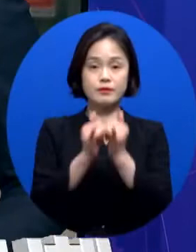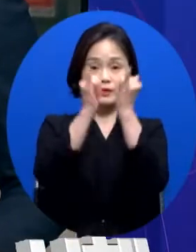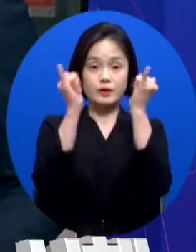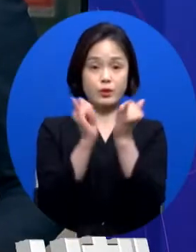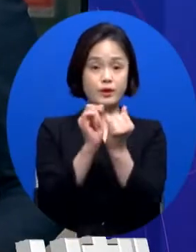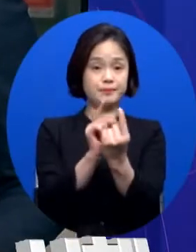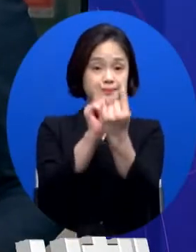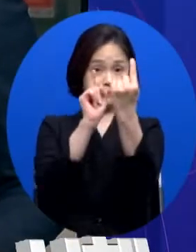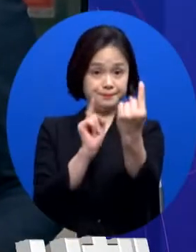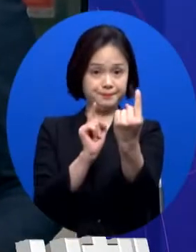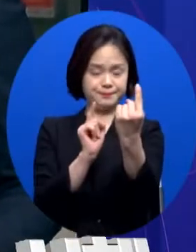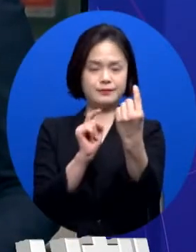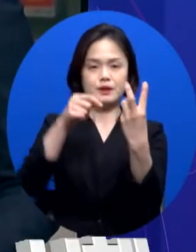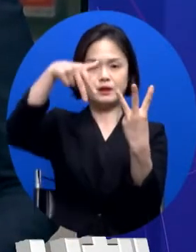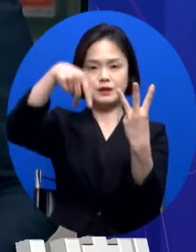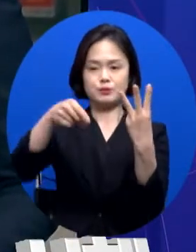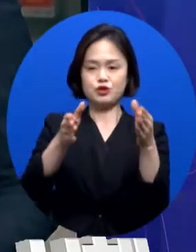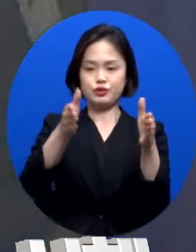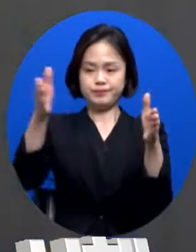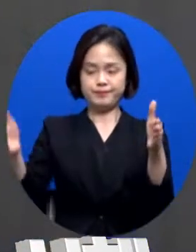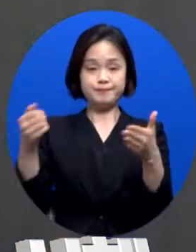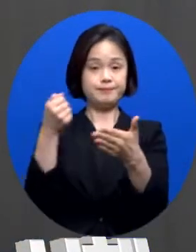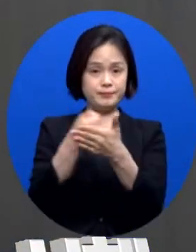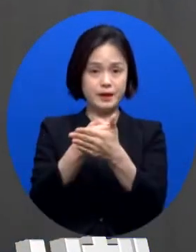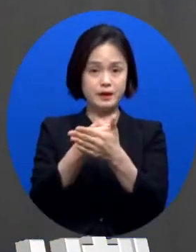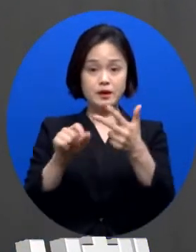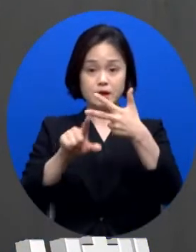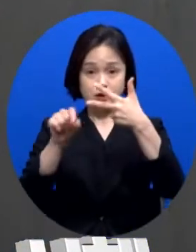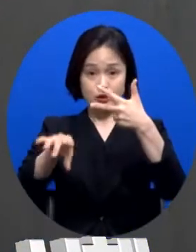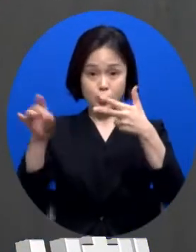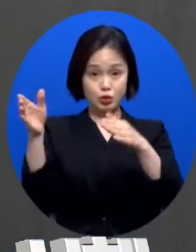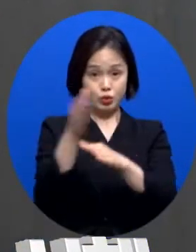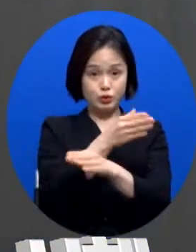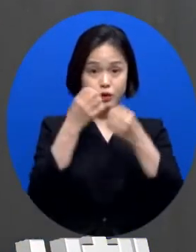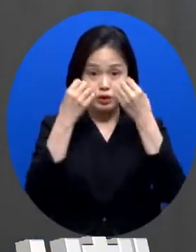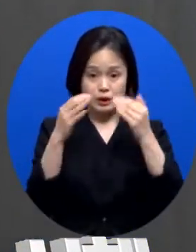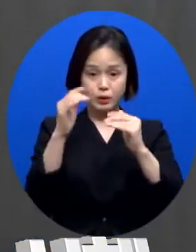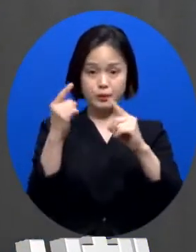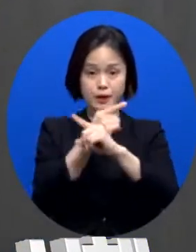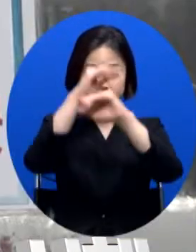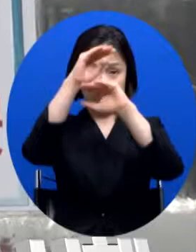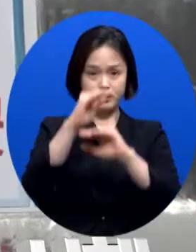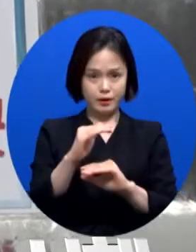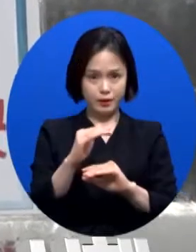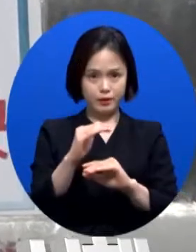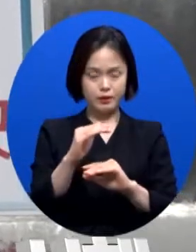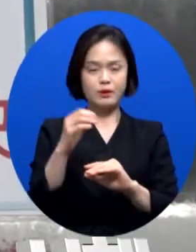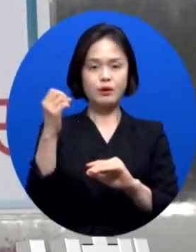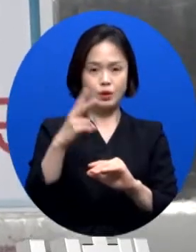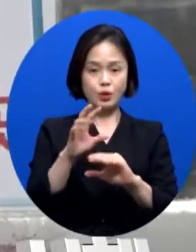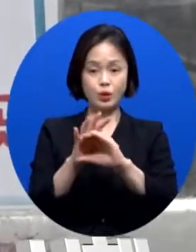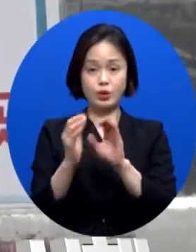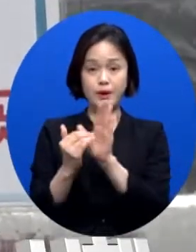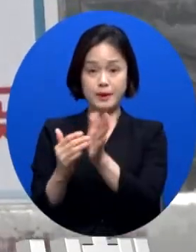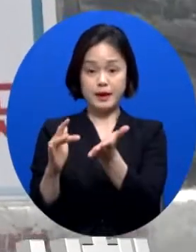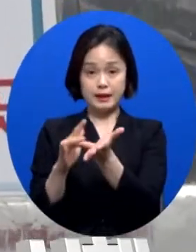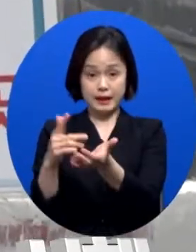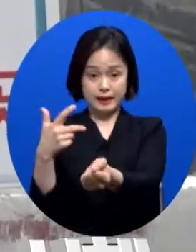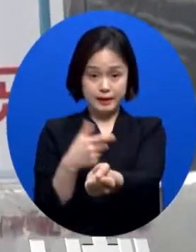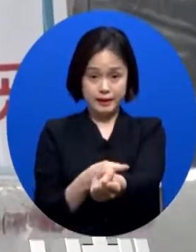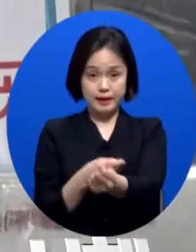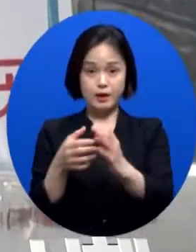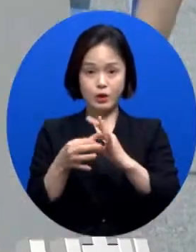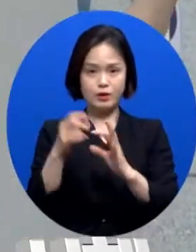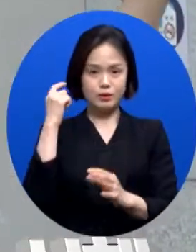사회적 거리두기가 3주 연장됐습니다. 7월 초부터 시행할 예정인 거리두기 개편안 내용과 백신 접종 관련